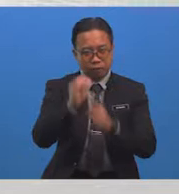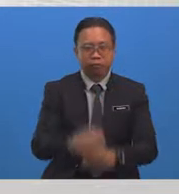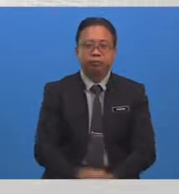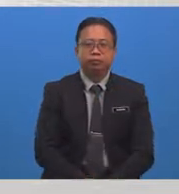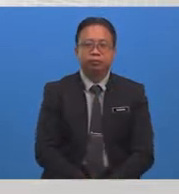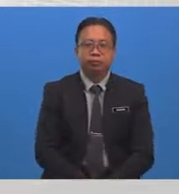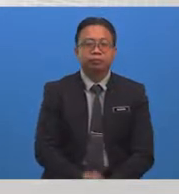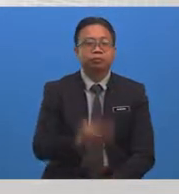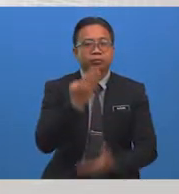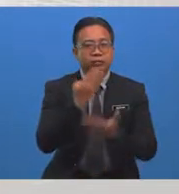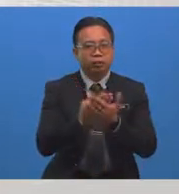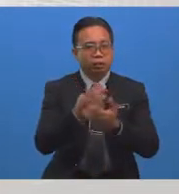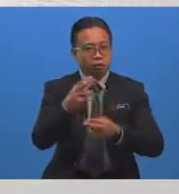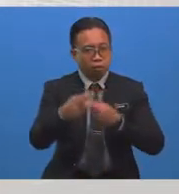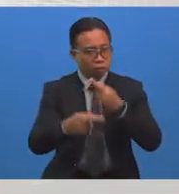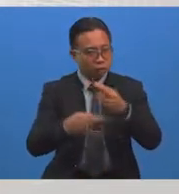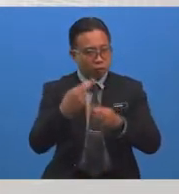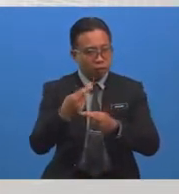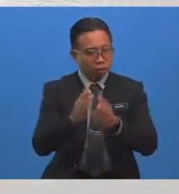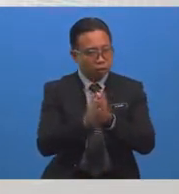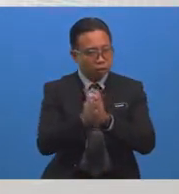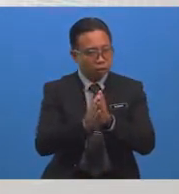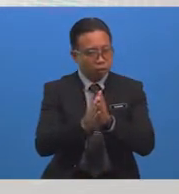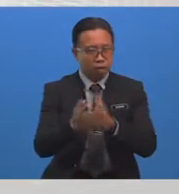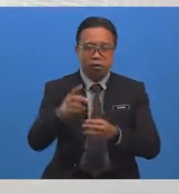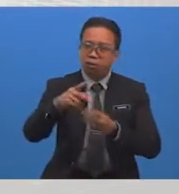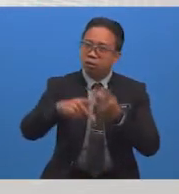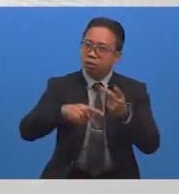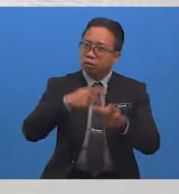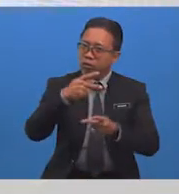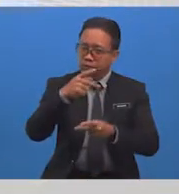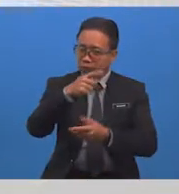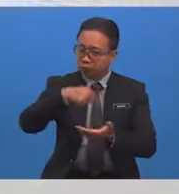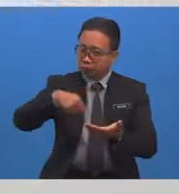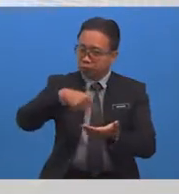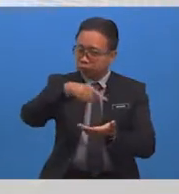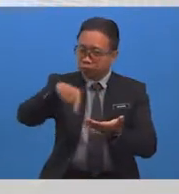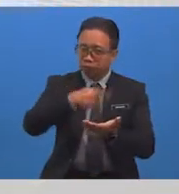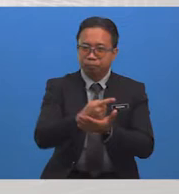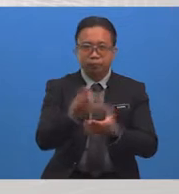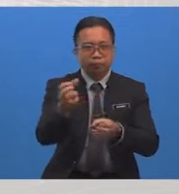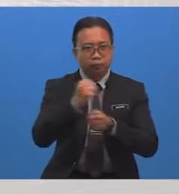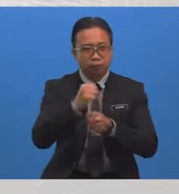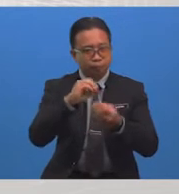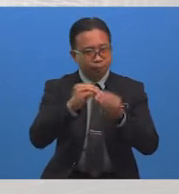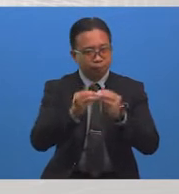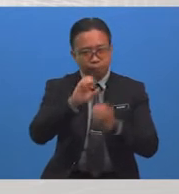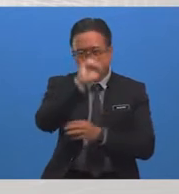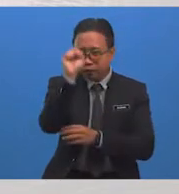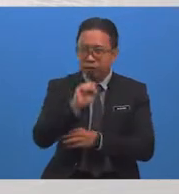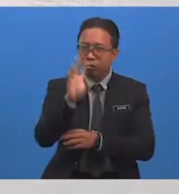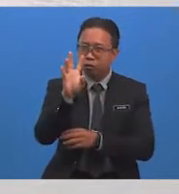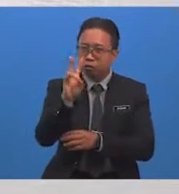45w produk kerajinan sila pusing ah kita dapat nombo shonan